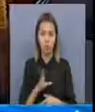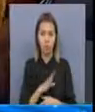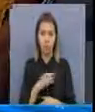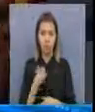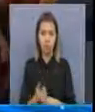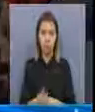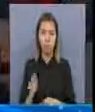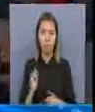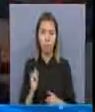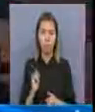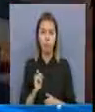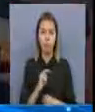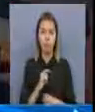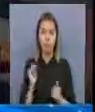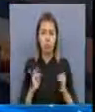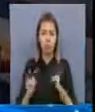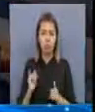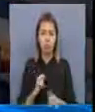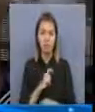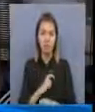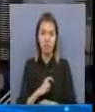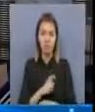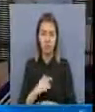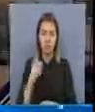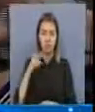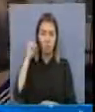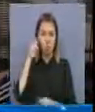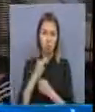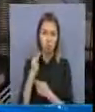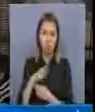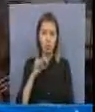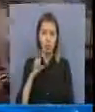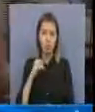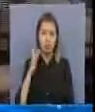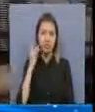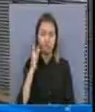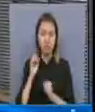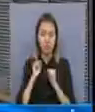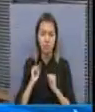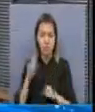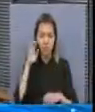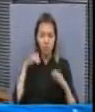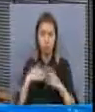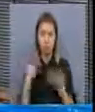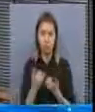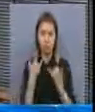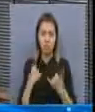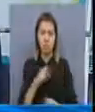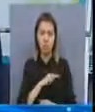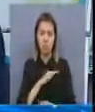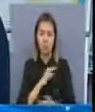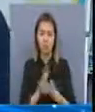жерде. Ұстаздан шәкірт өсігі Асқар Әлкешіп баптаған Ербол Мейірманов ұзақ жылдар бойы ел намысын лайықты қорғады. Бүгіндері ол бапкерлік